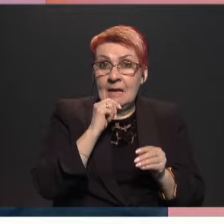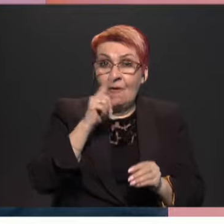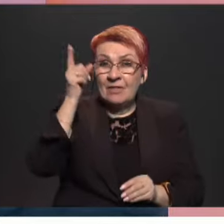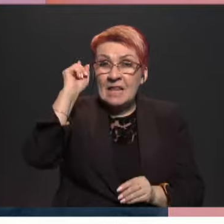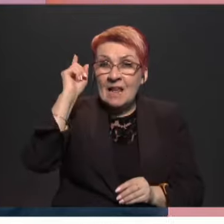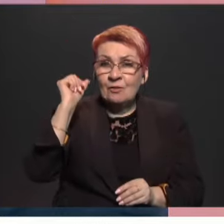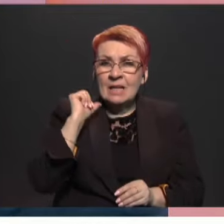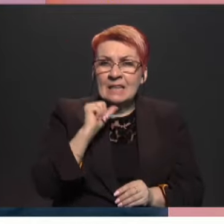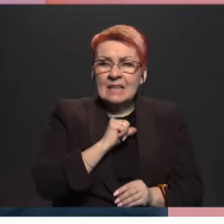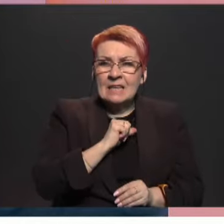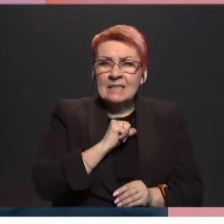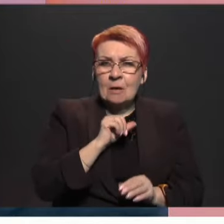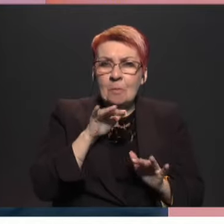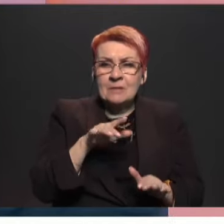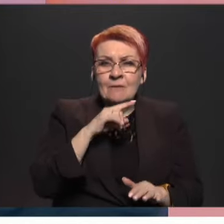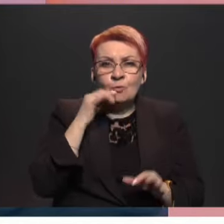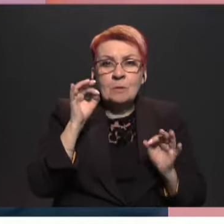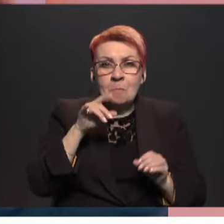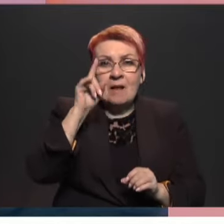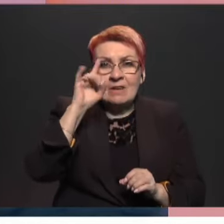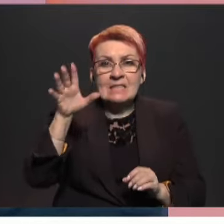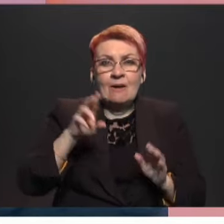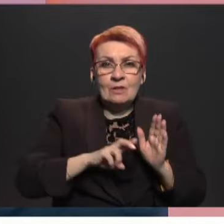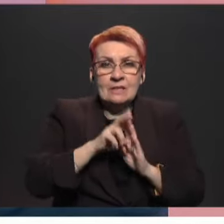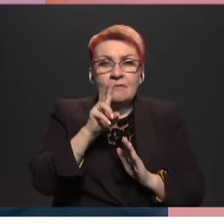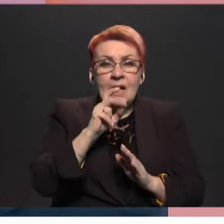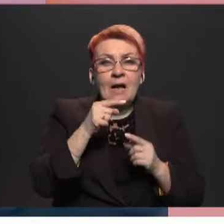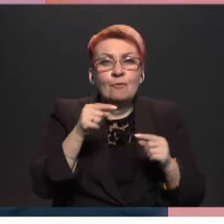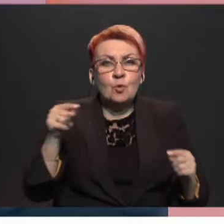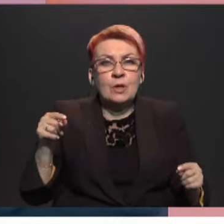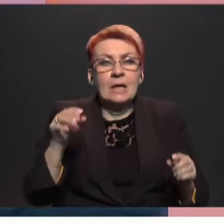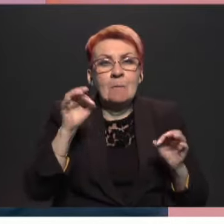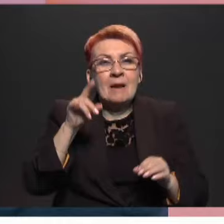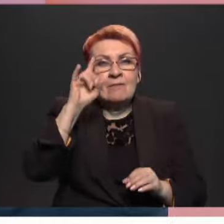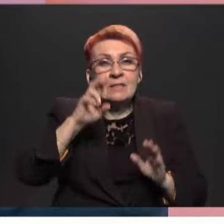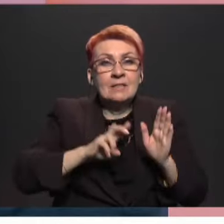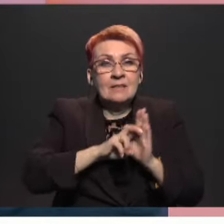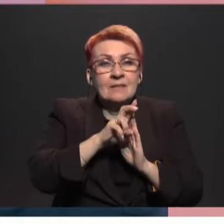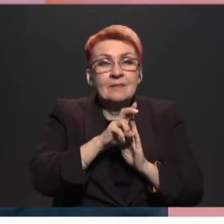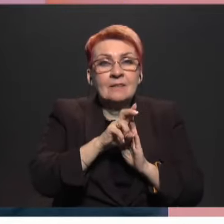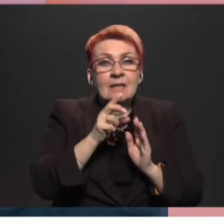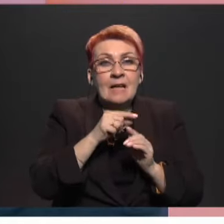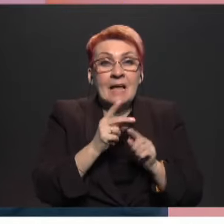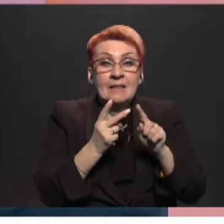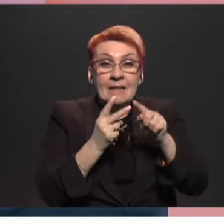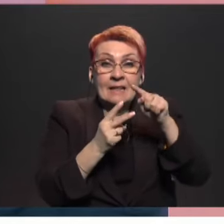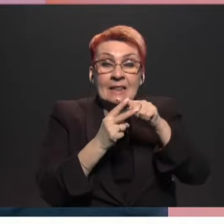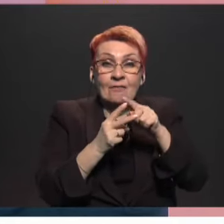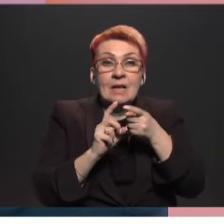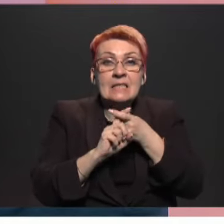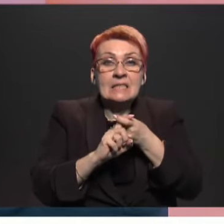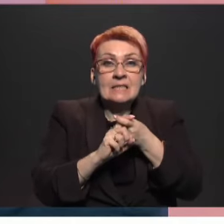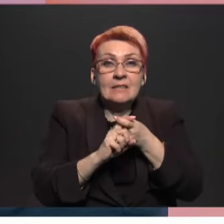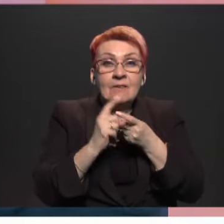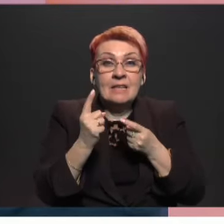самом деле, в русской православной церкви, как и сейчас в других православных церквях, эти два компонента были соединены в едином